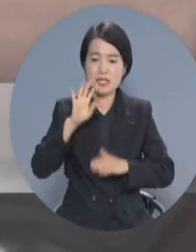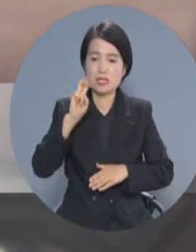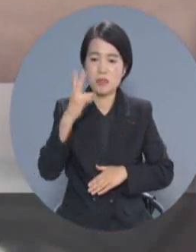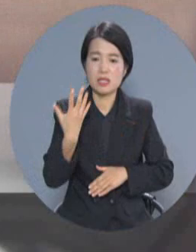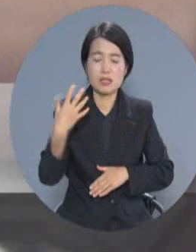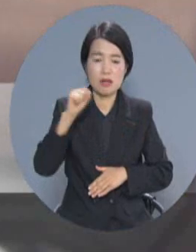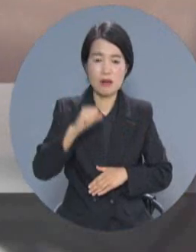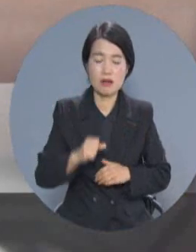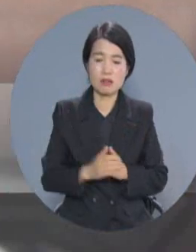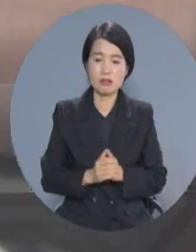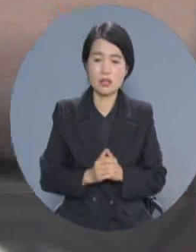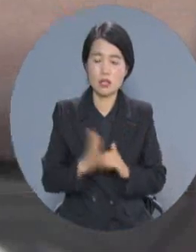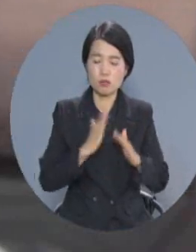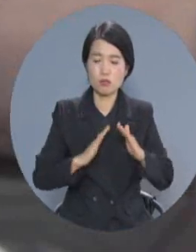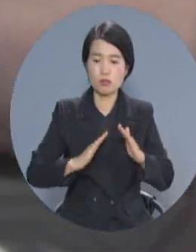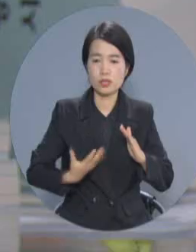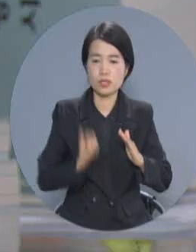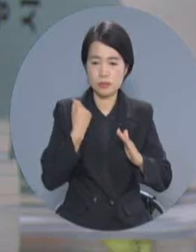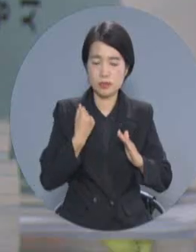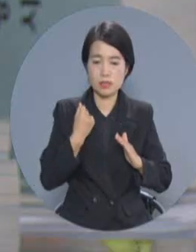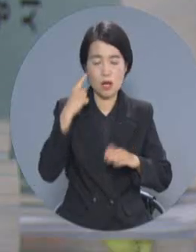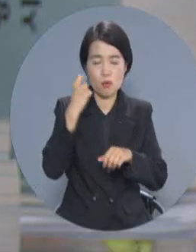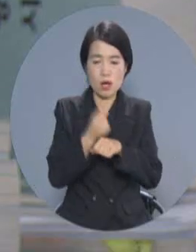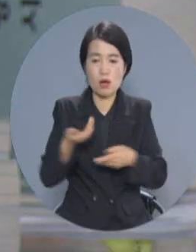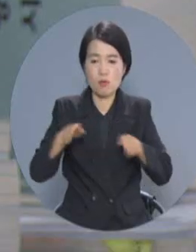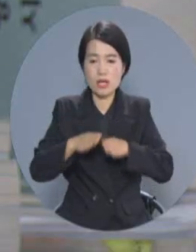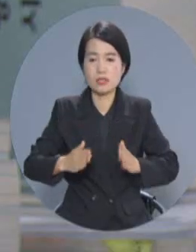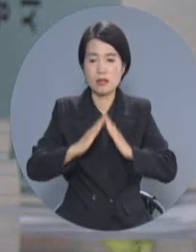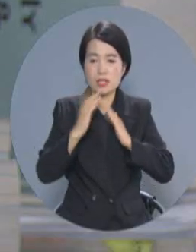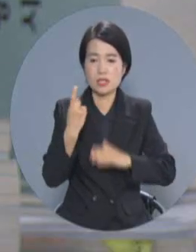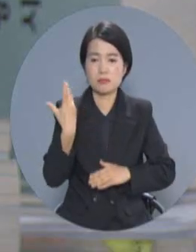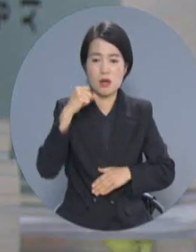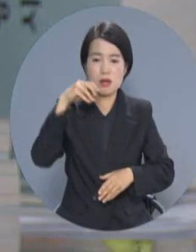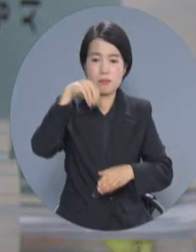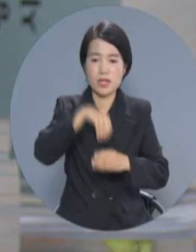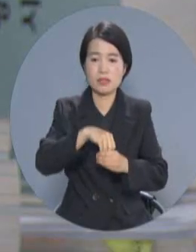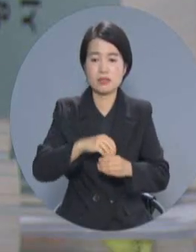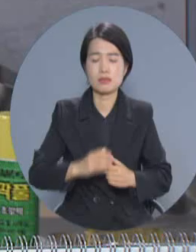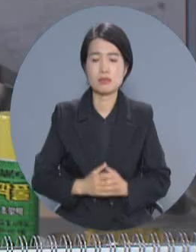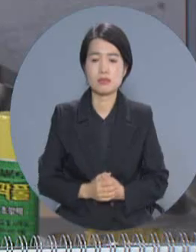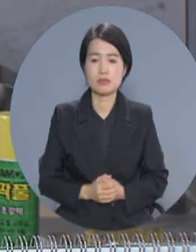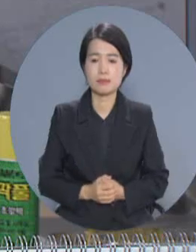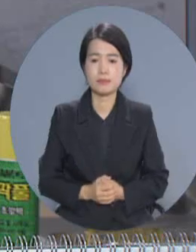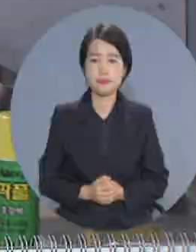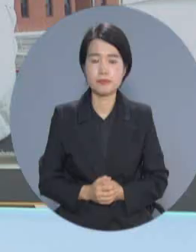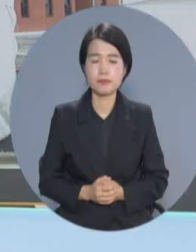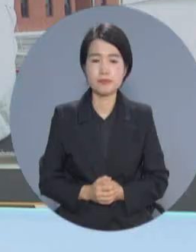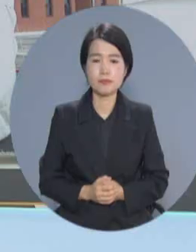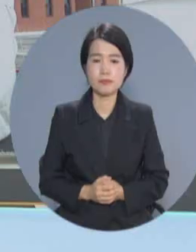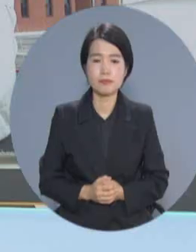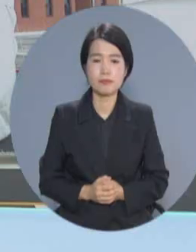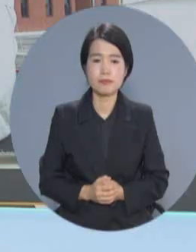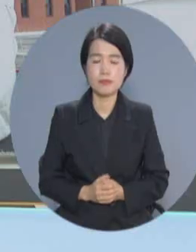원, 공립소재 전문과학관 건립 10억 원 등을 편성했습니다.